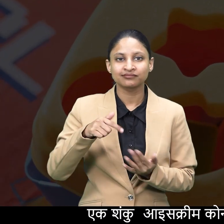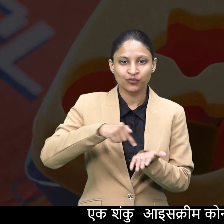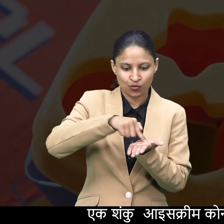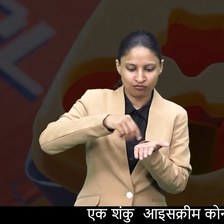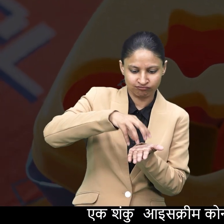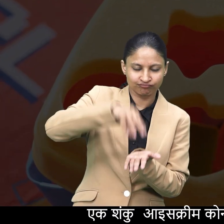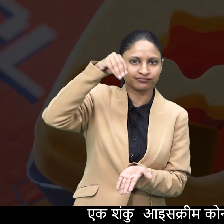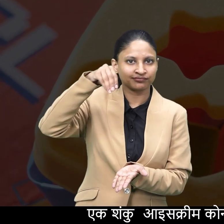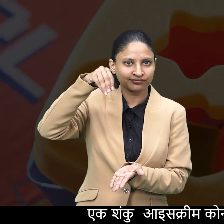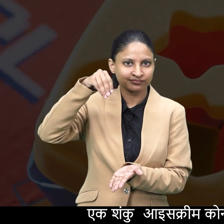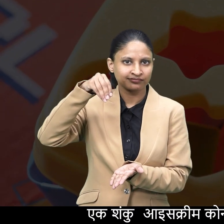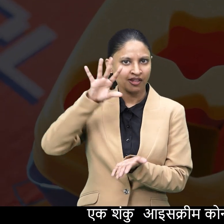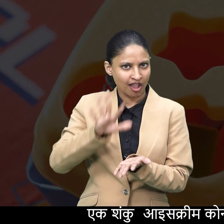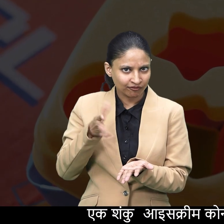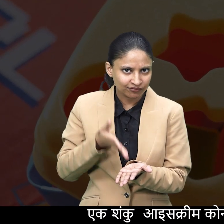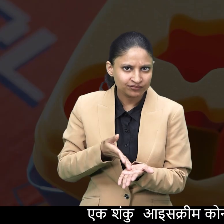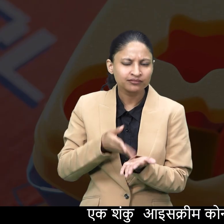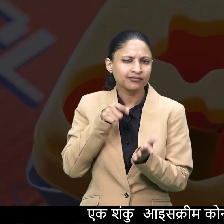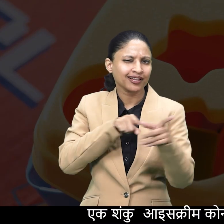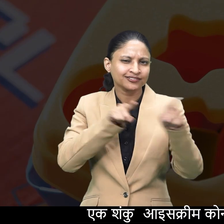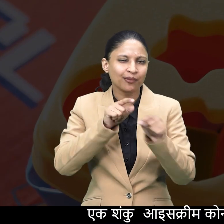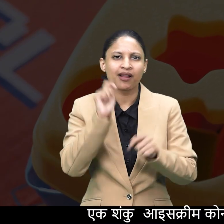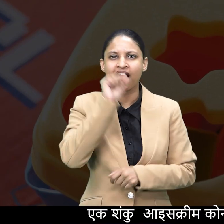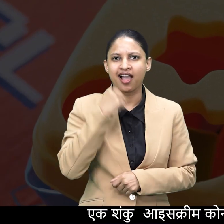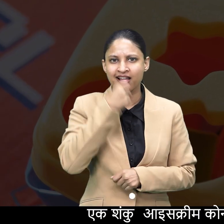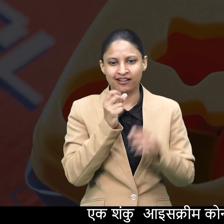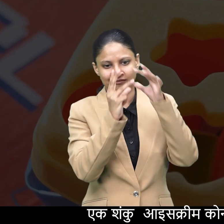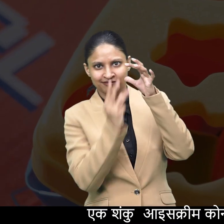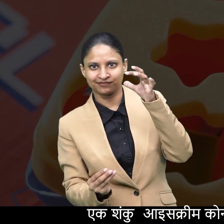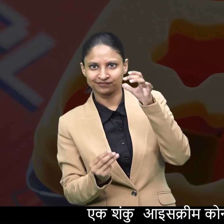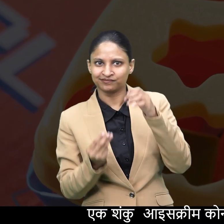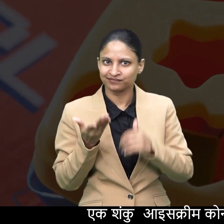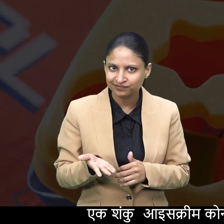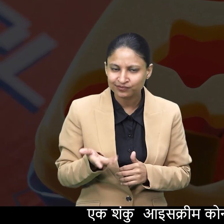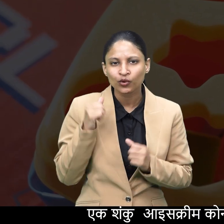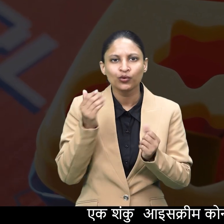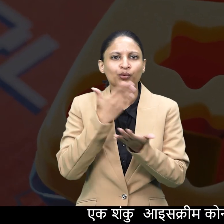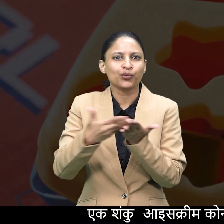एक शंकु कोन आइसक्रीम कोन या जन्मदिन की टोपी के आकार का होता है।